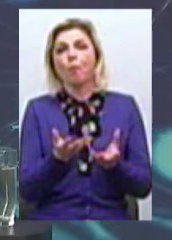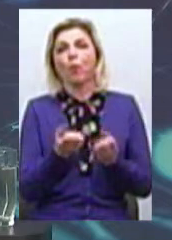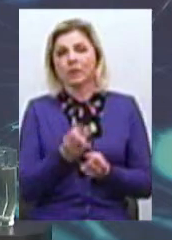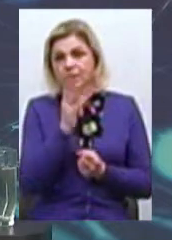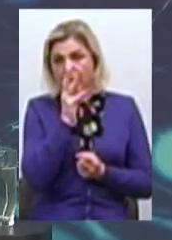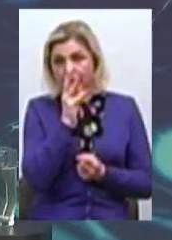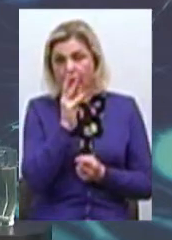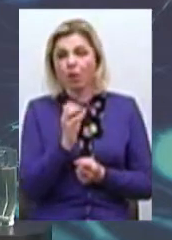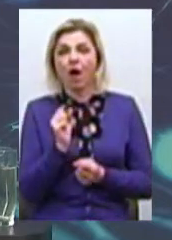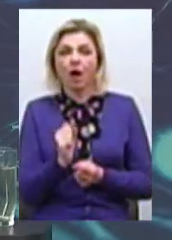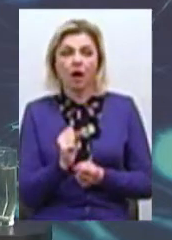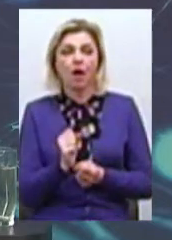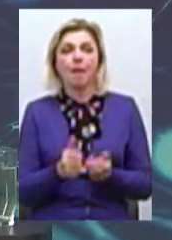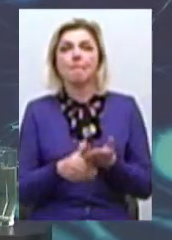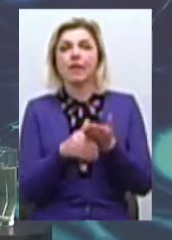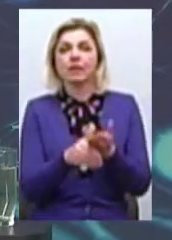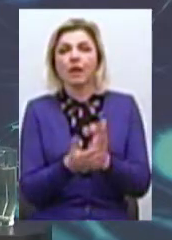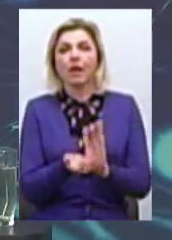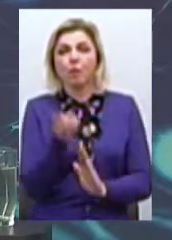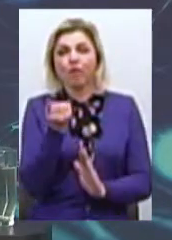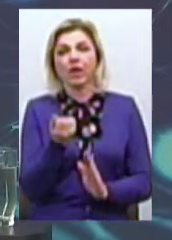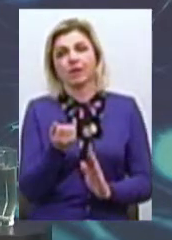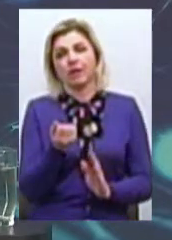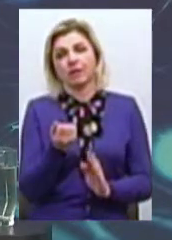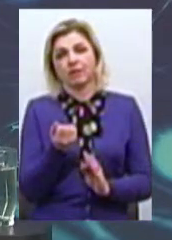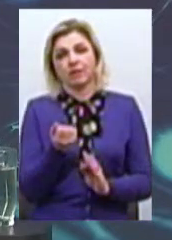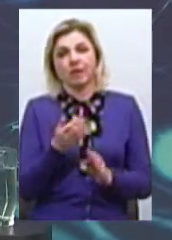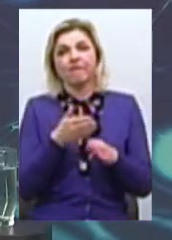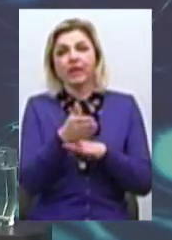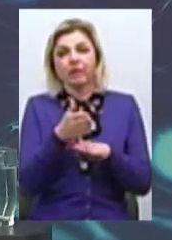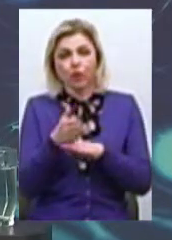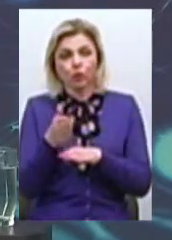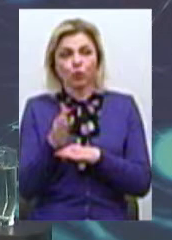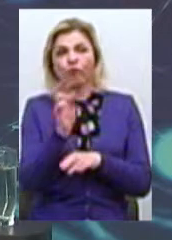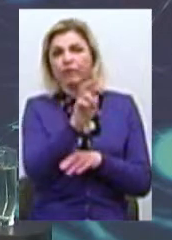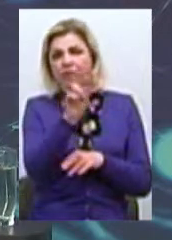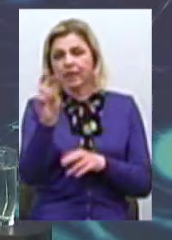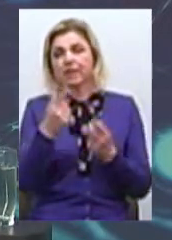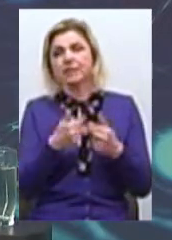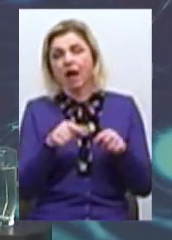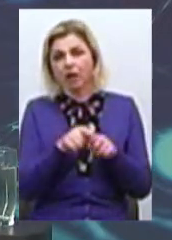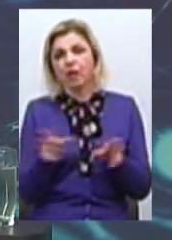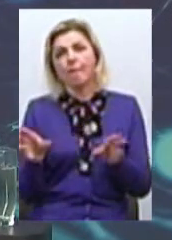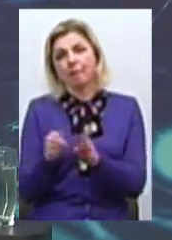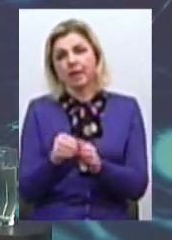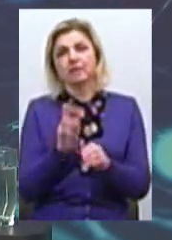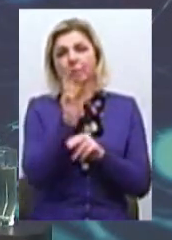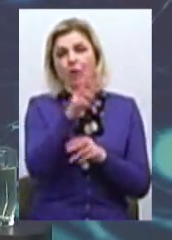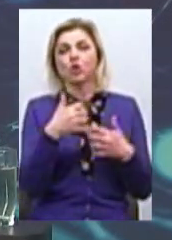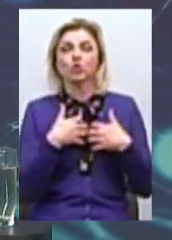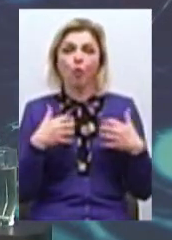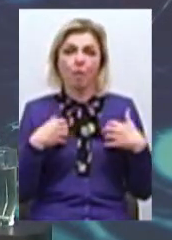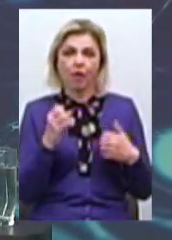зарплатню, а підтримувати їх, відвідувати якісь заклади, піти разом до